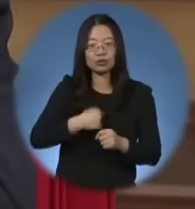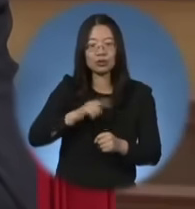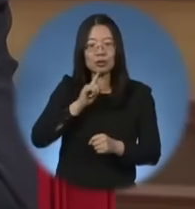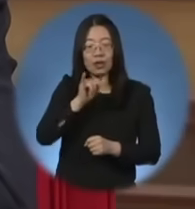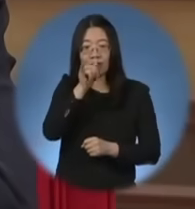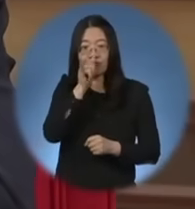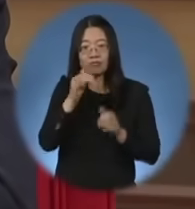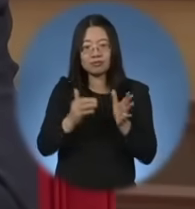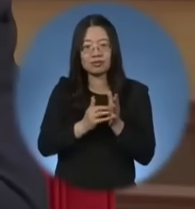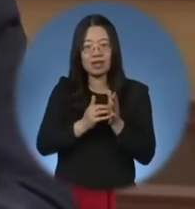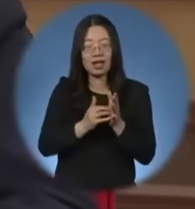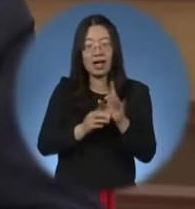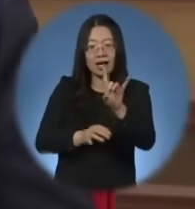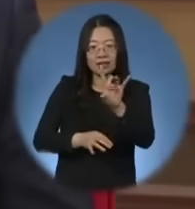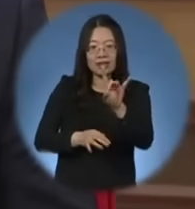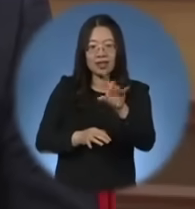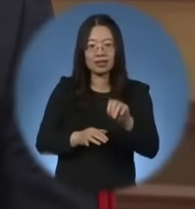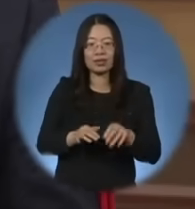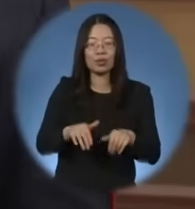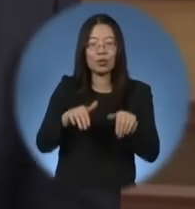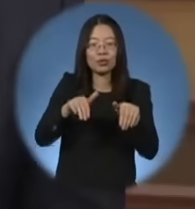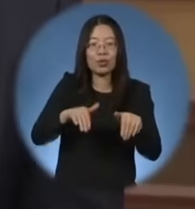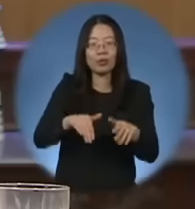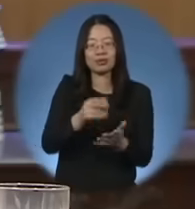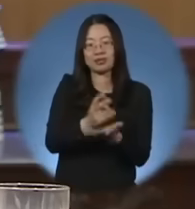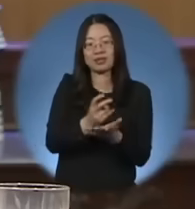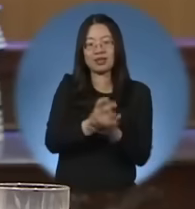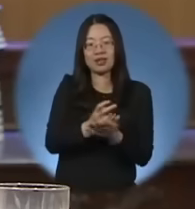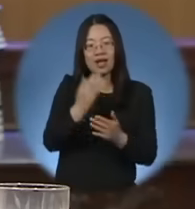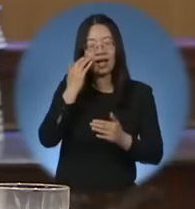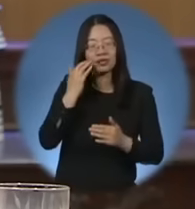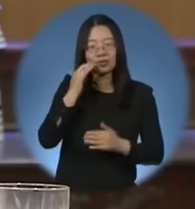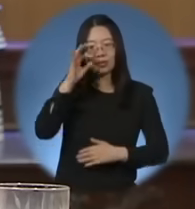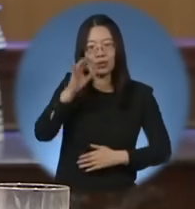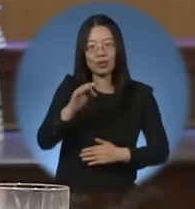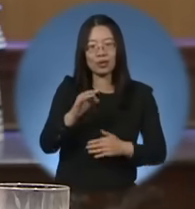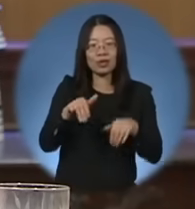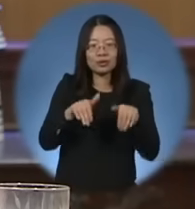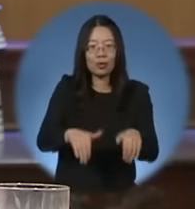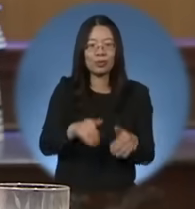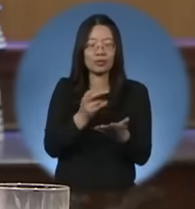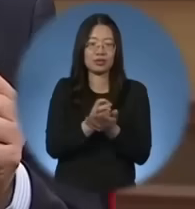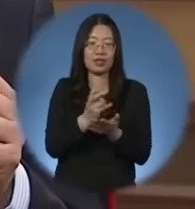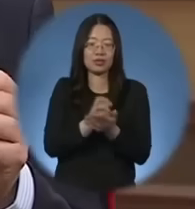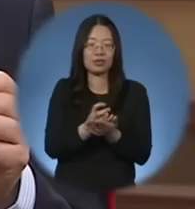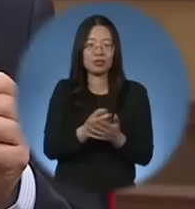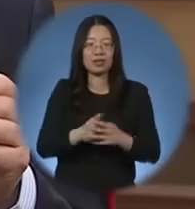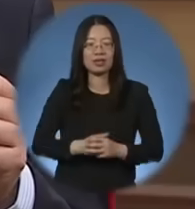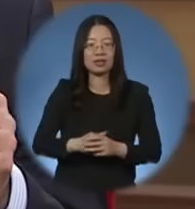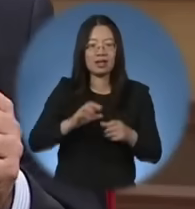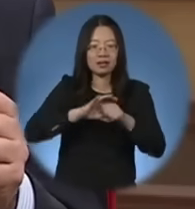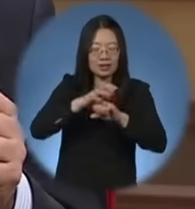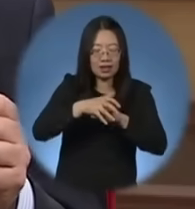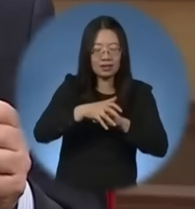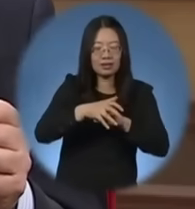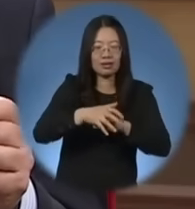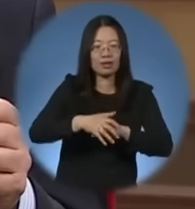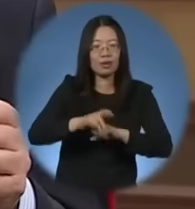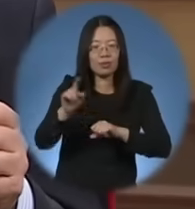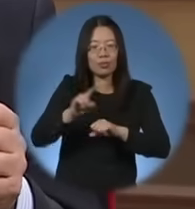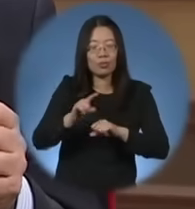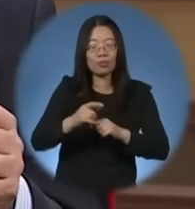중고도 있 하나는 노비 체도네 한국은 노비제도가 세계